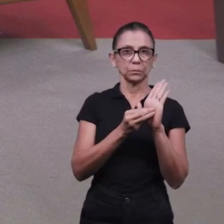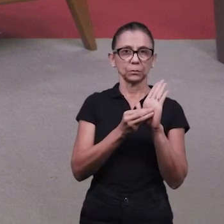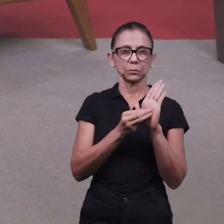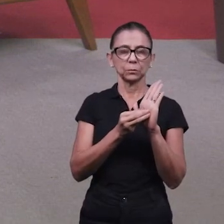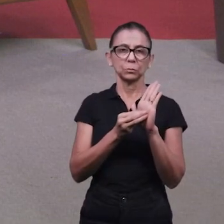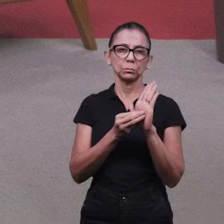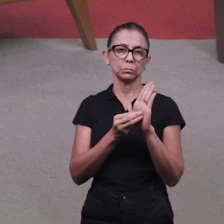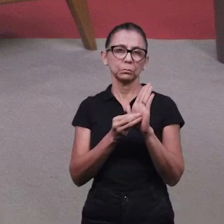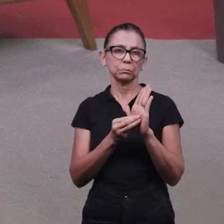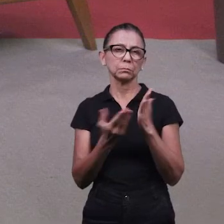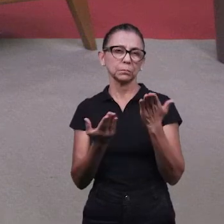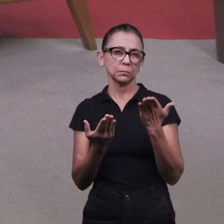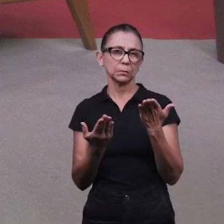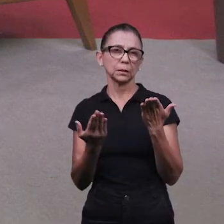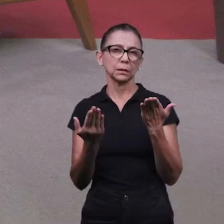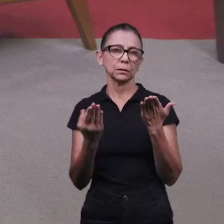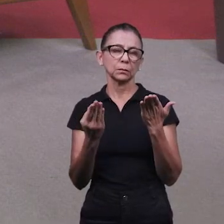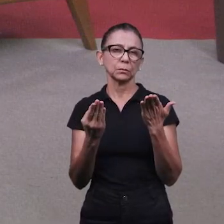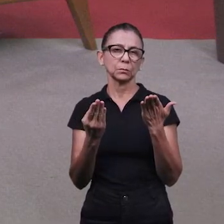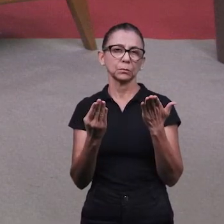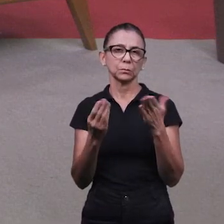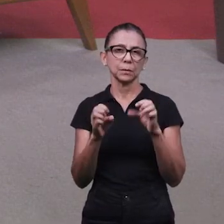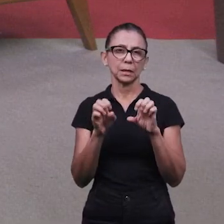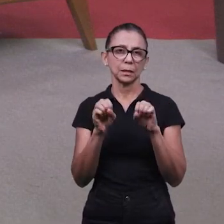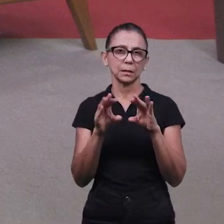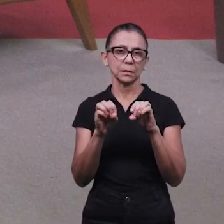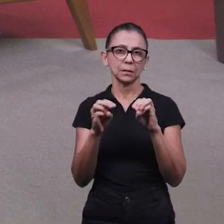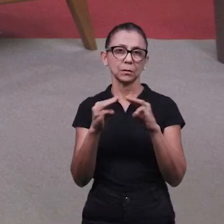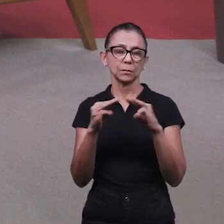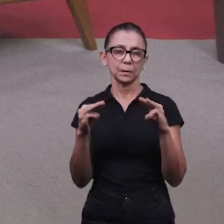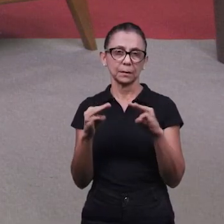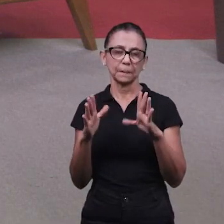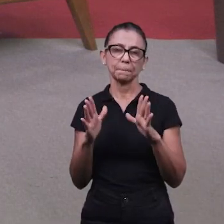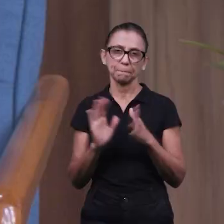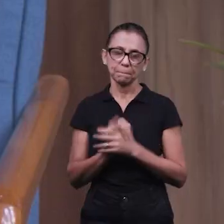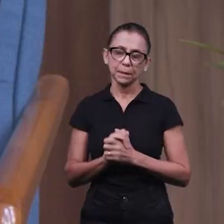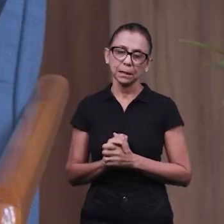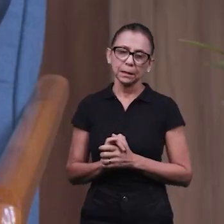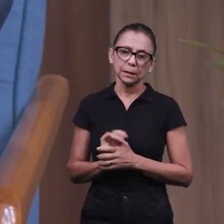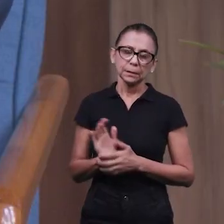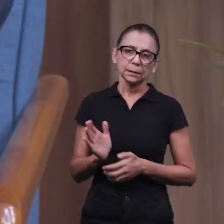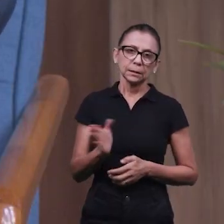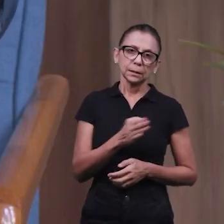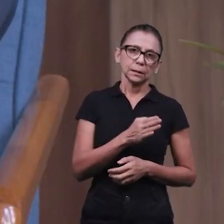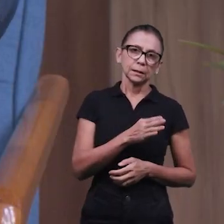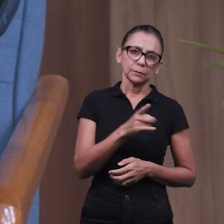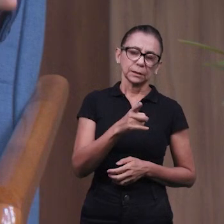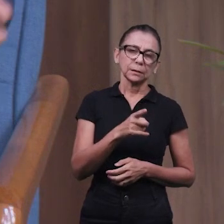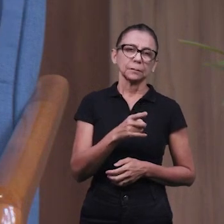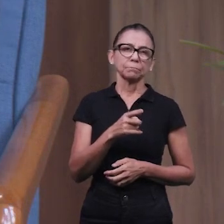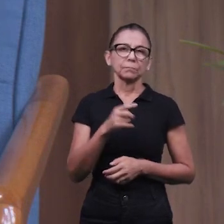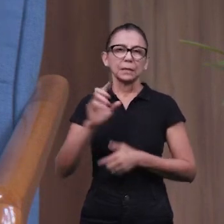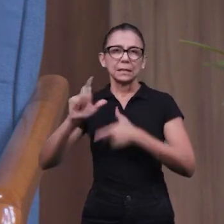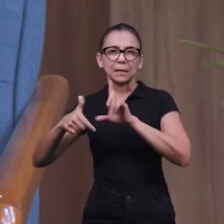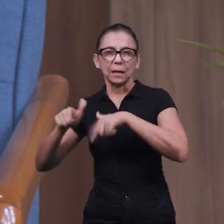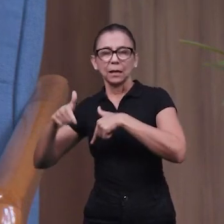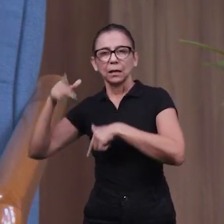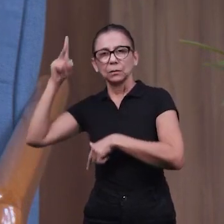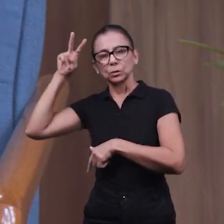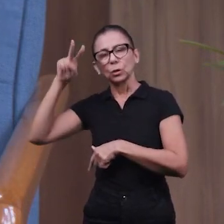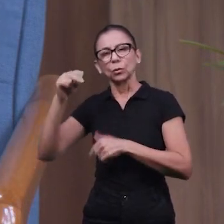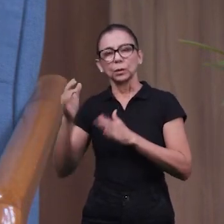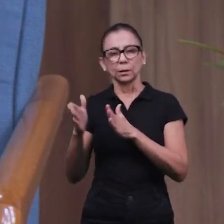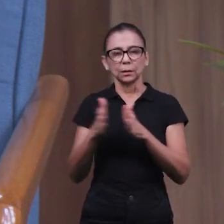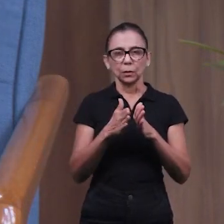la page Leçon du Manaïm. Et nous allons entendre l'histoire d'Israël. Nous avons la période